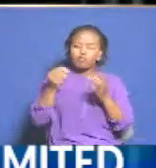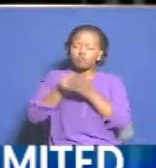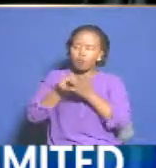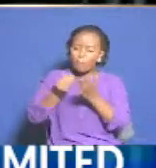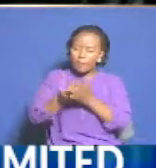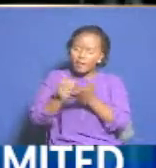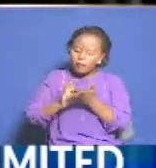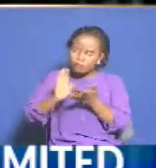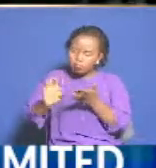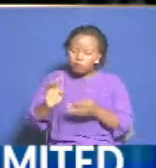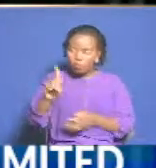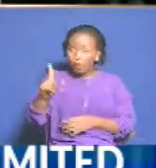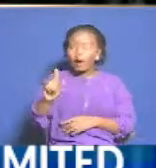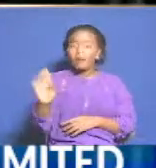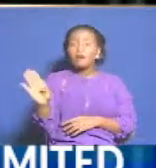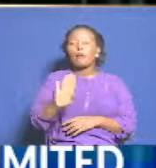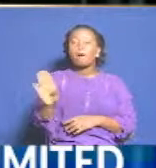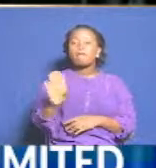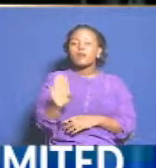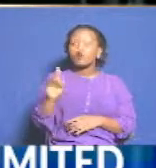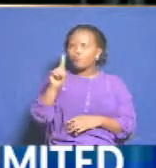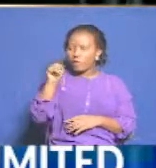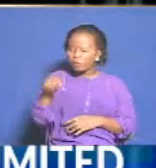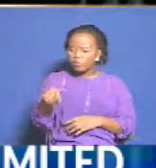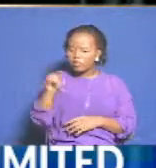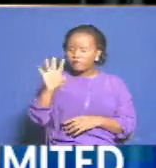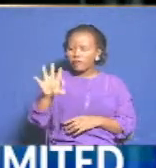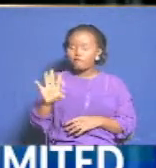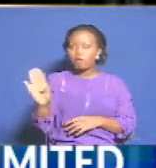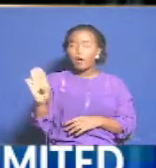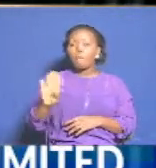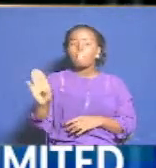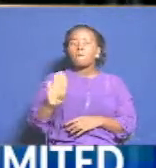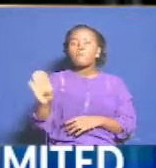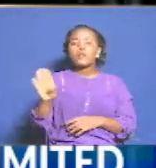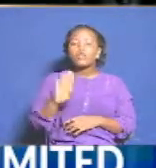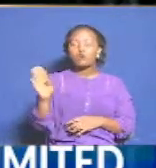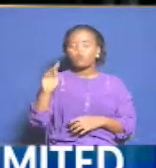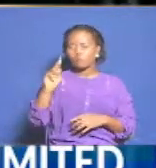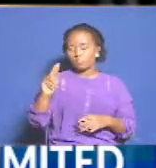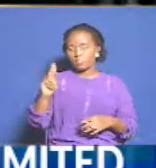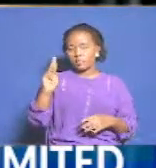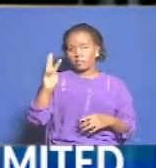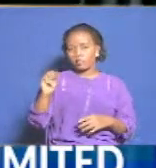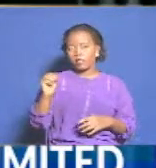moja, 1.5 billion kwa KMC,